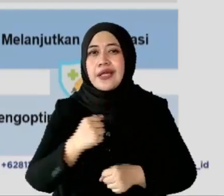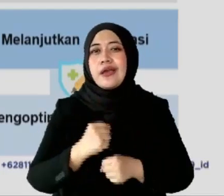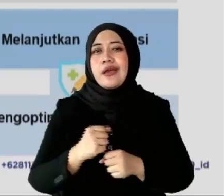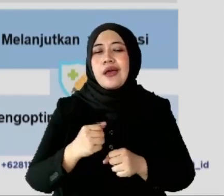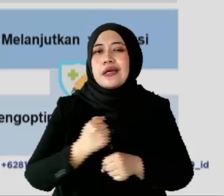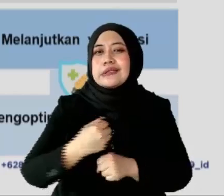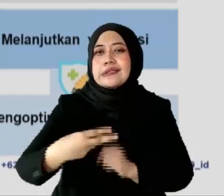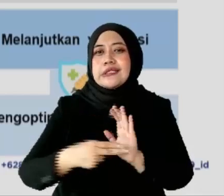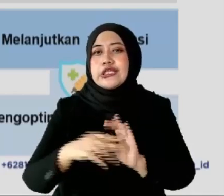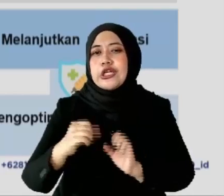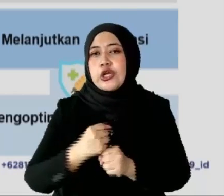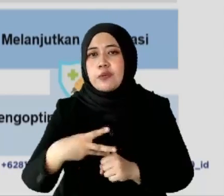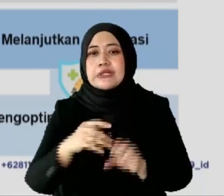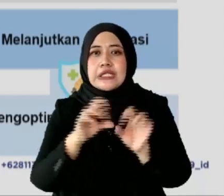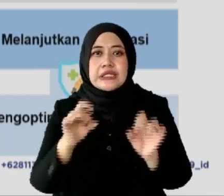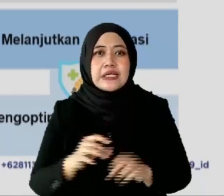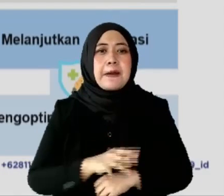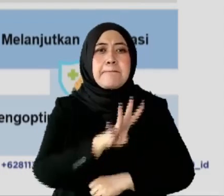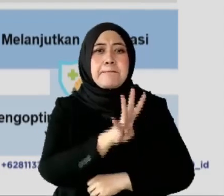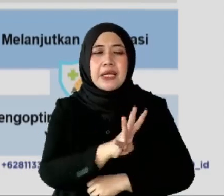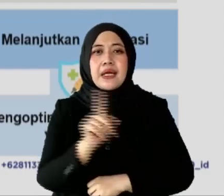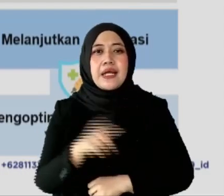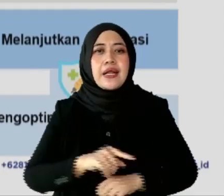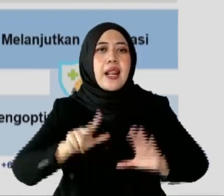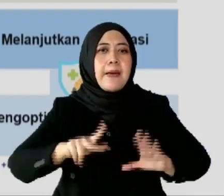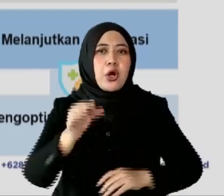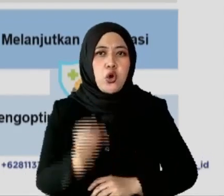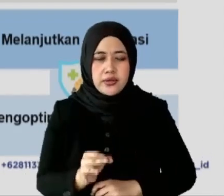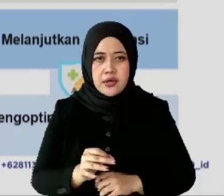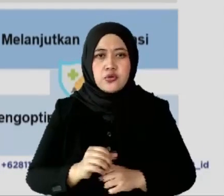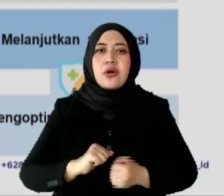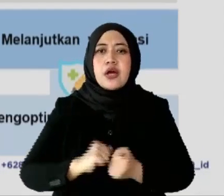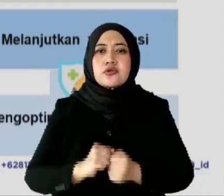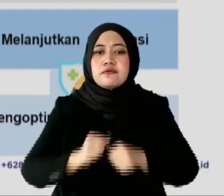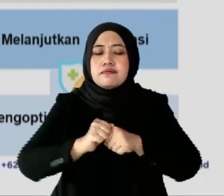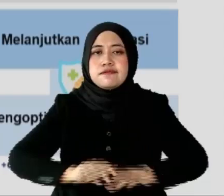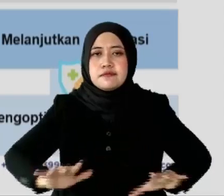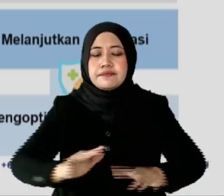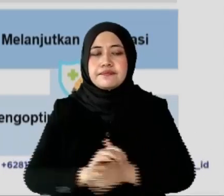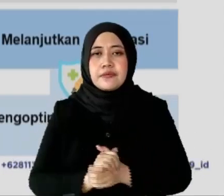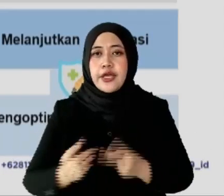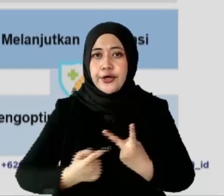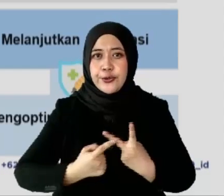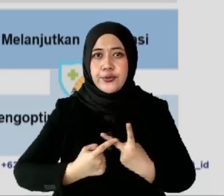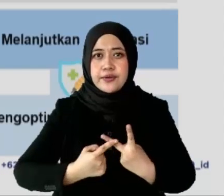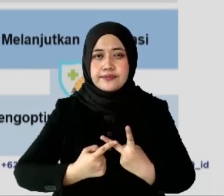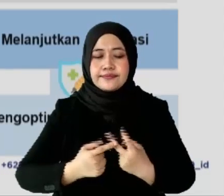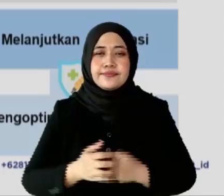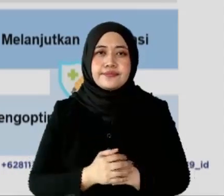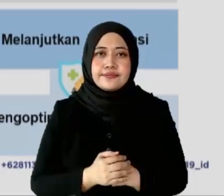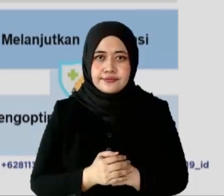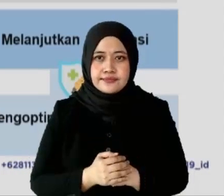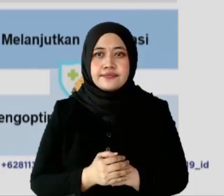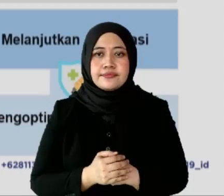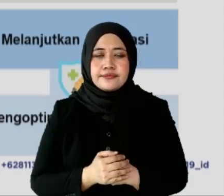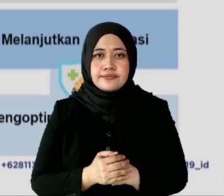sequencing ialah 4 dari 8 total varian akibat mutasi COVID-19. Yang kedua, menggiatkan